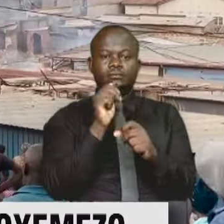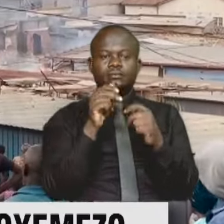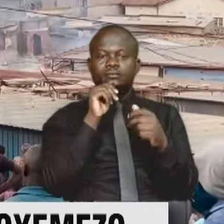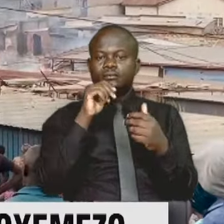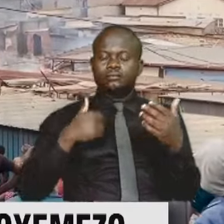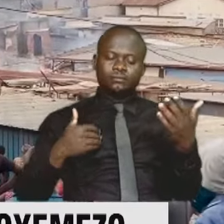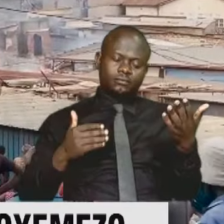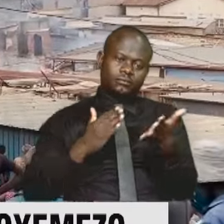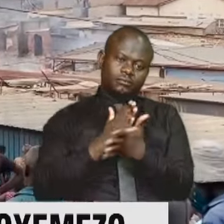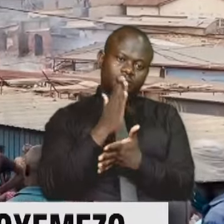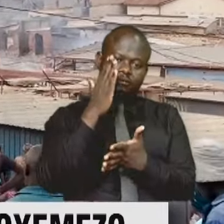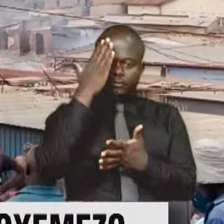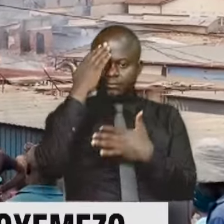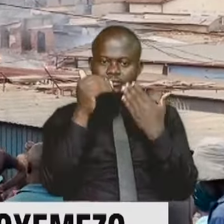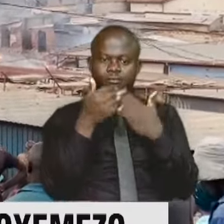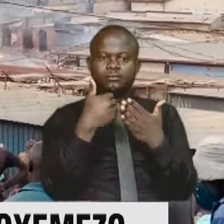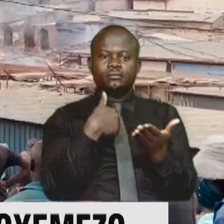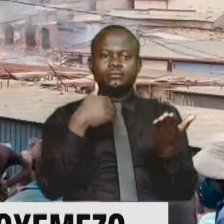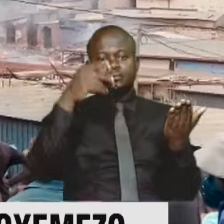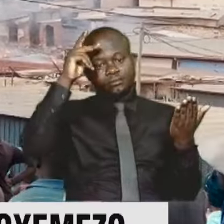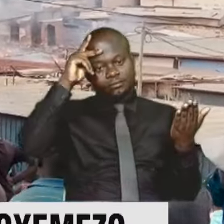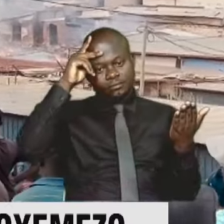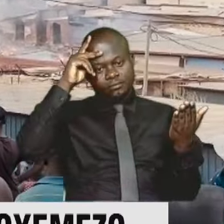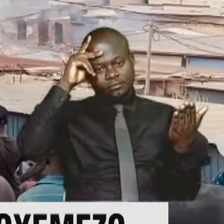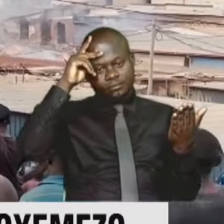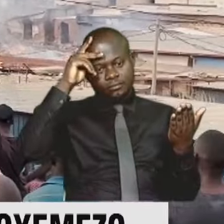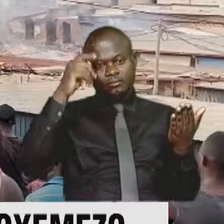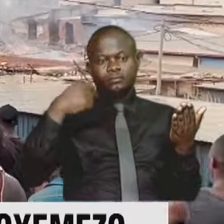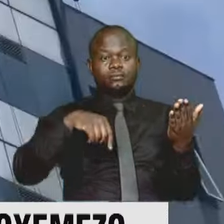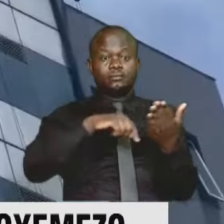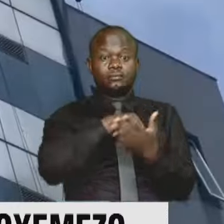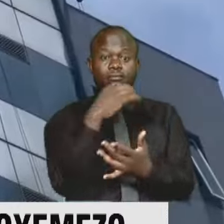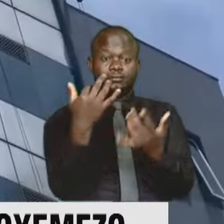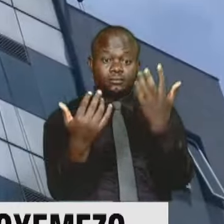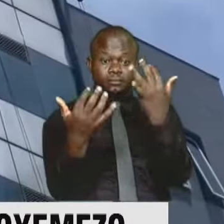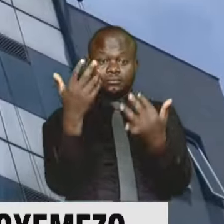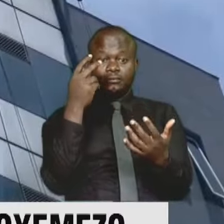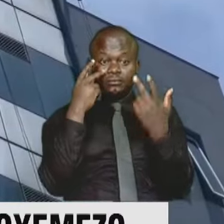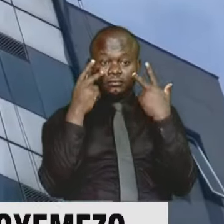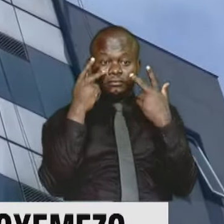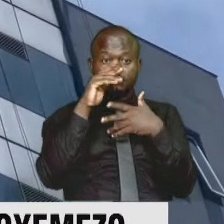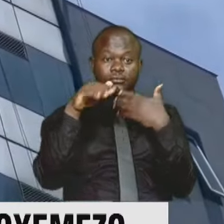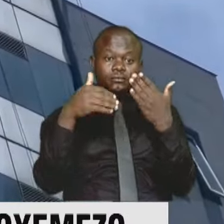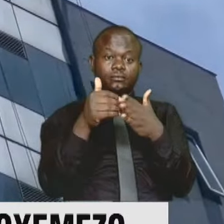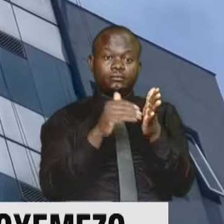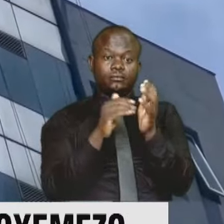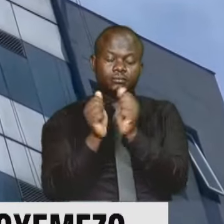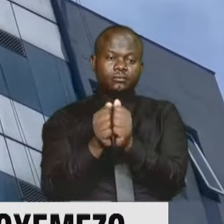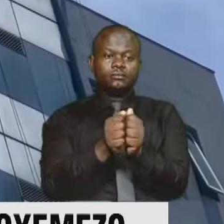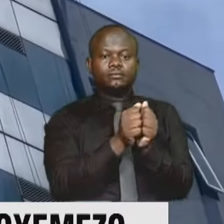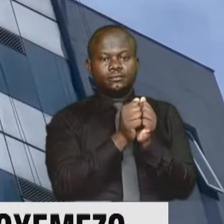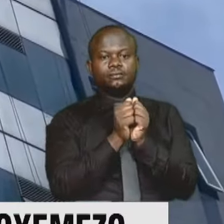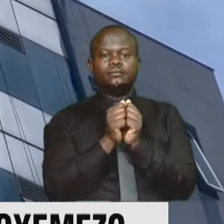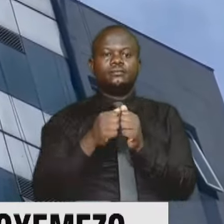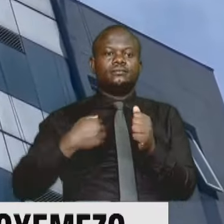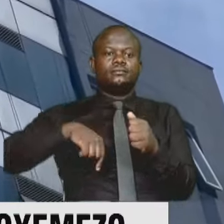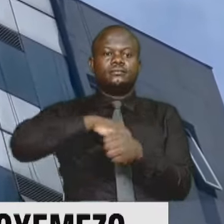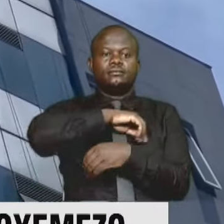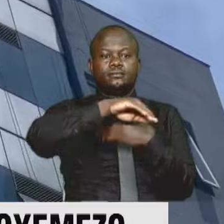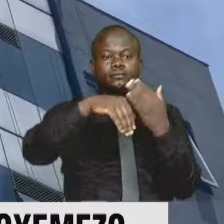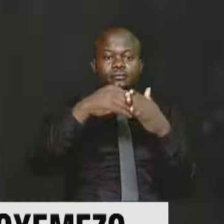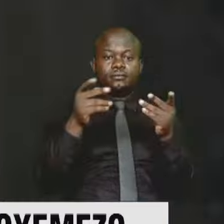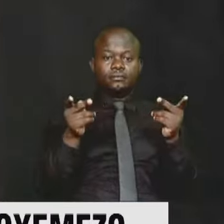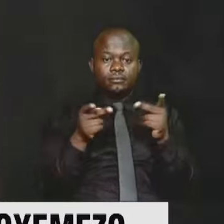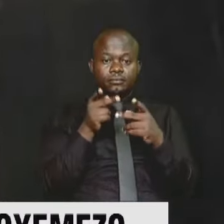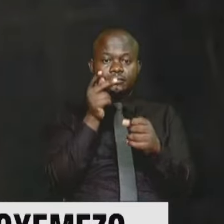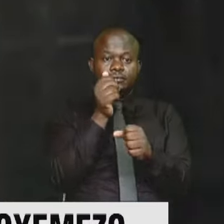cyangwa batabifitiye n'ubwo bumenyi. Inzu z'abantu zigashya mujya mubona inkongi zo mu dukiriro mukabona ahantu abantu bakoreraga yenda ari isoko